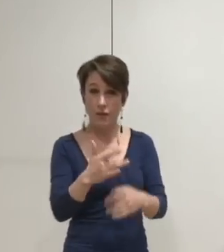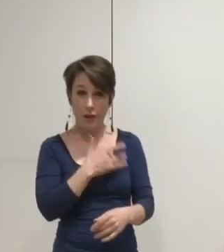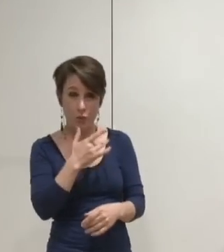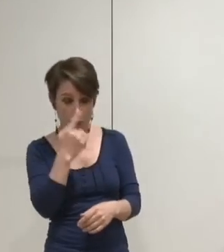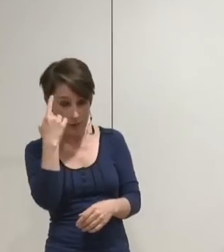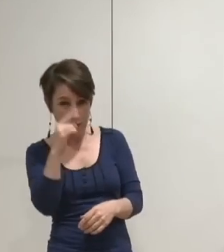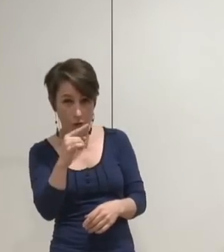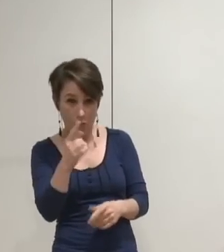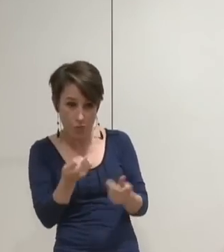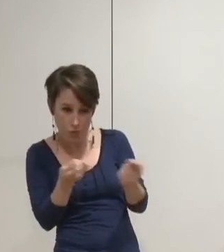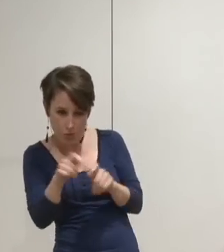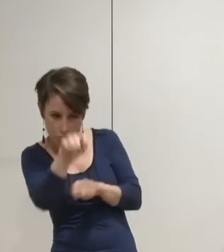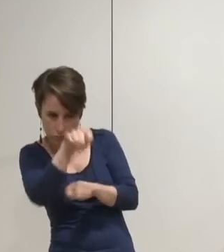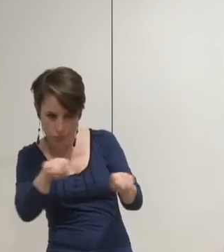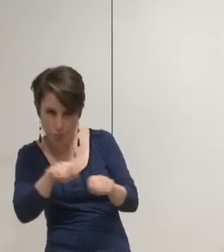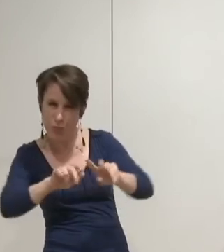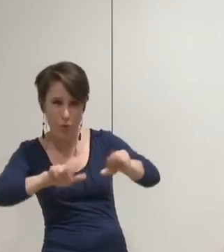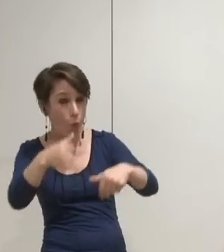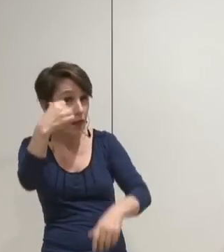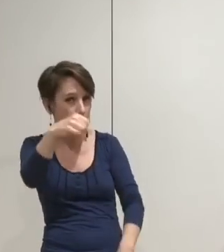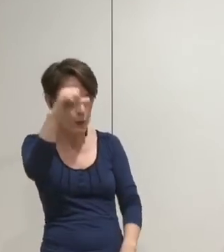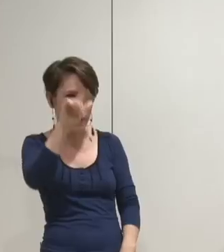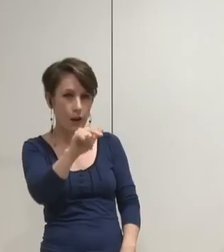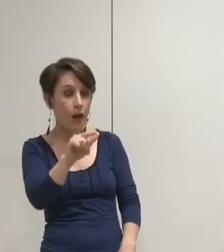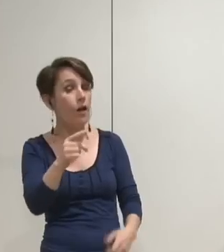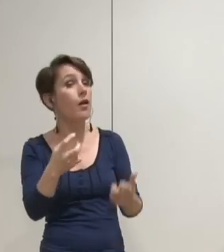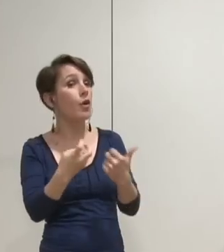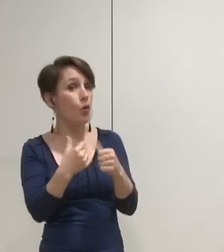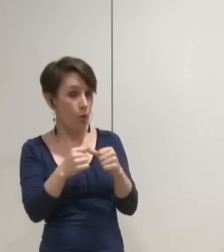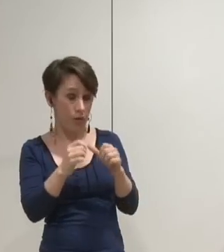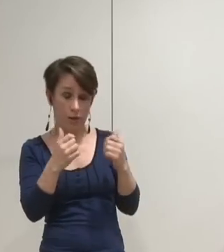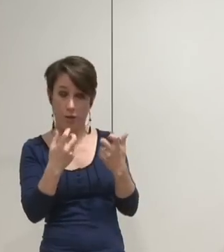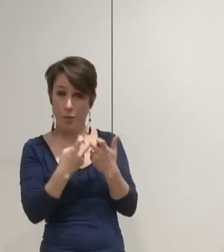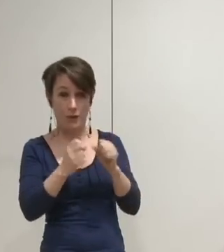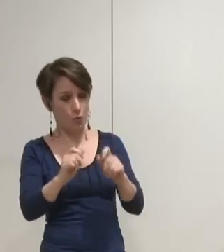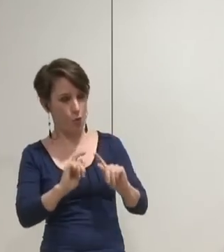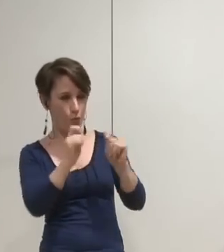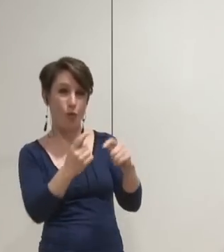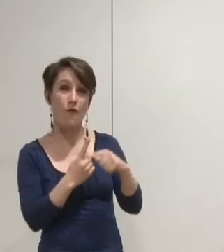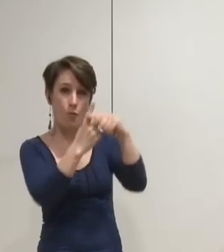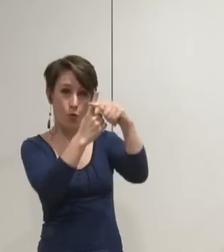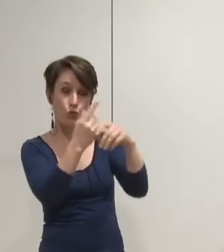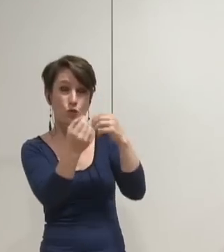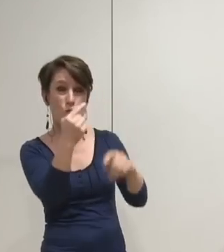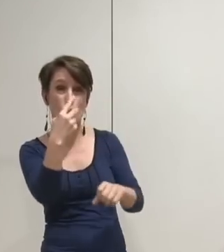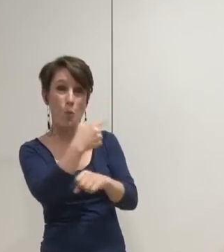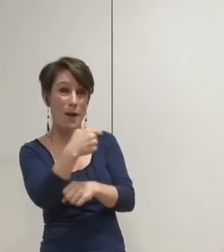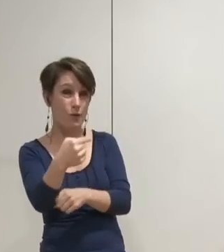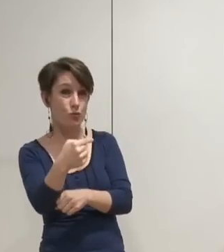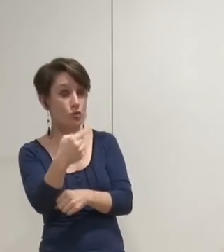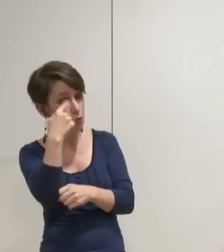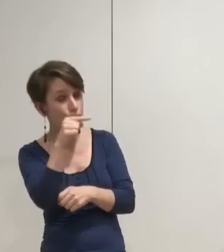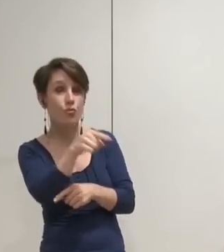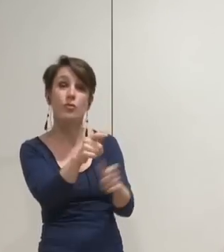si singulier demandant d'attribuer des bonus et malus au titulairire du crème à ce sujet les conseillers municipaux